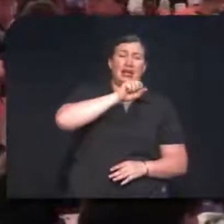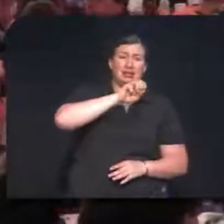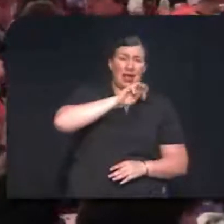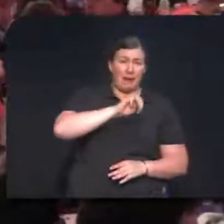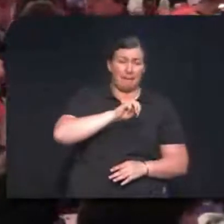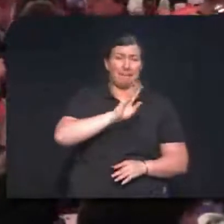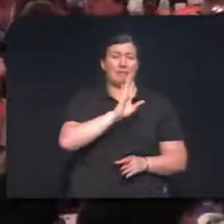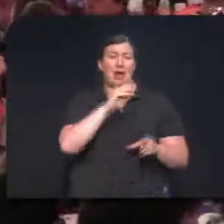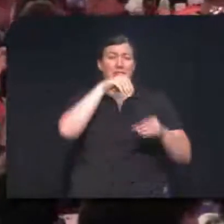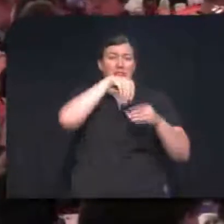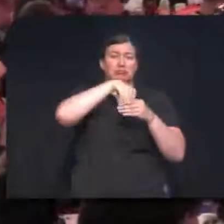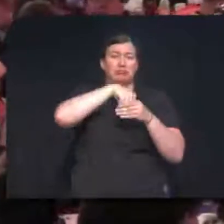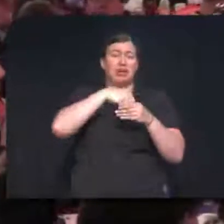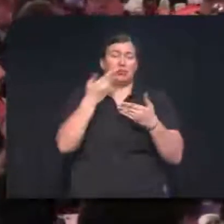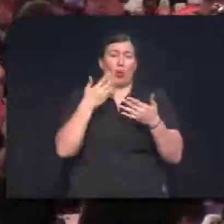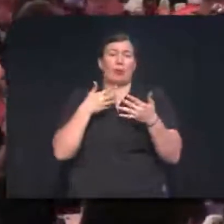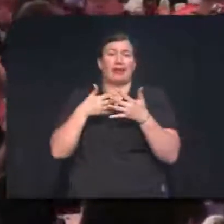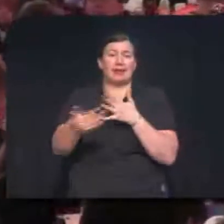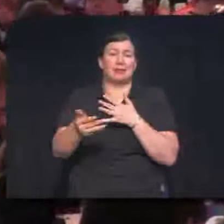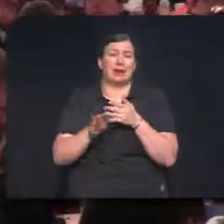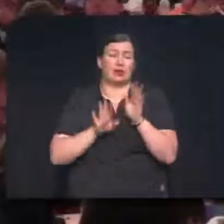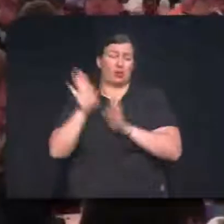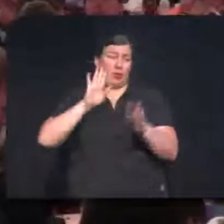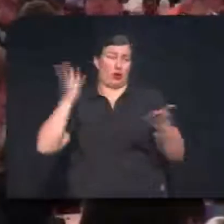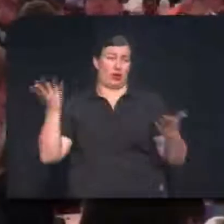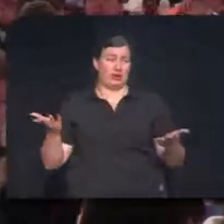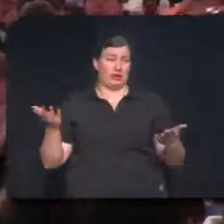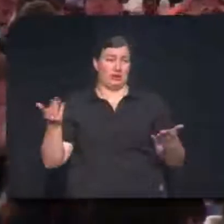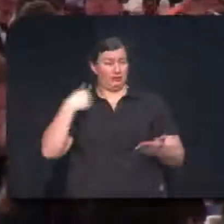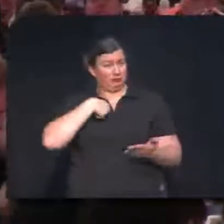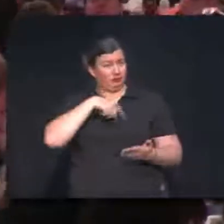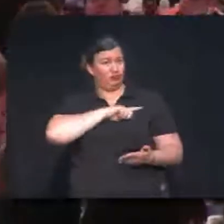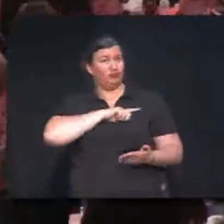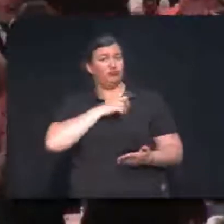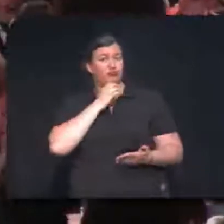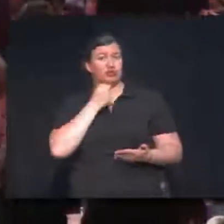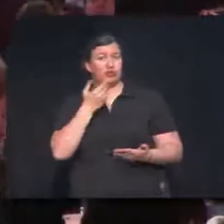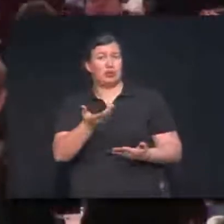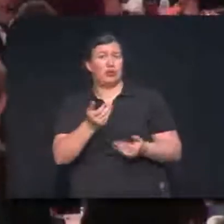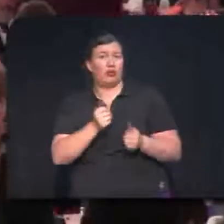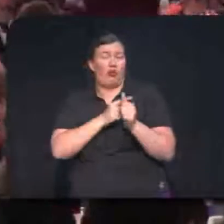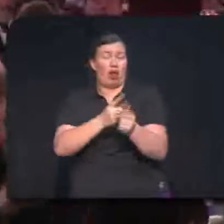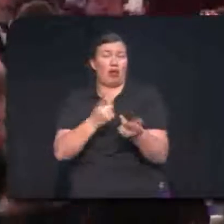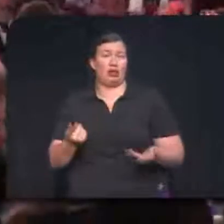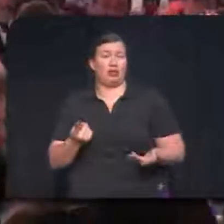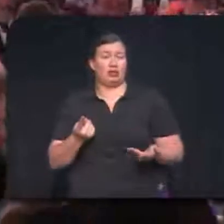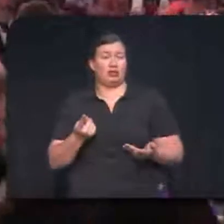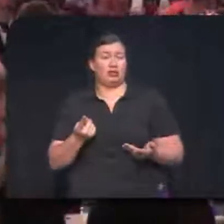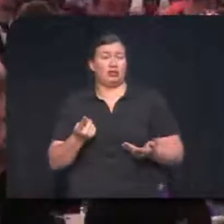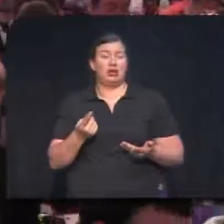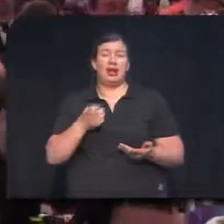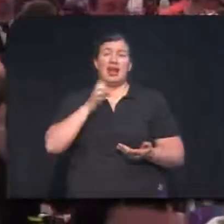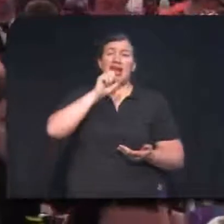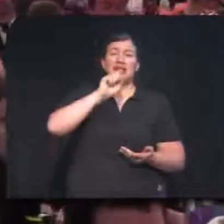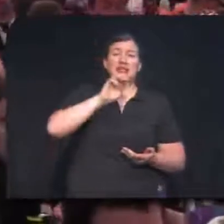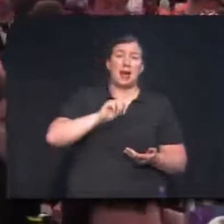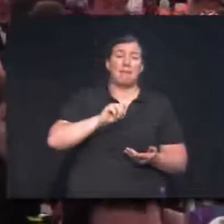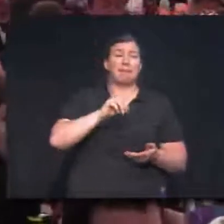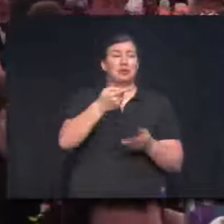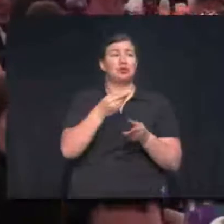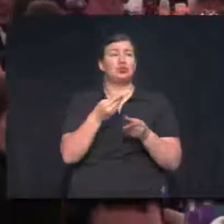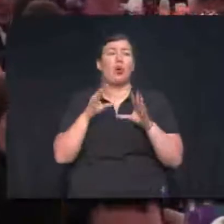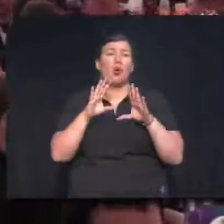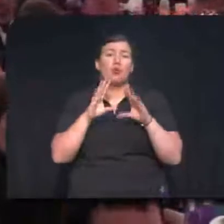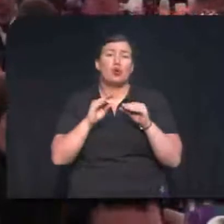Transparenz und Demokratie fordern ist so nicht umzubauen deshalb schlage ich vor diesen